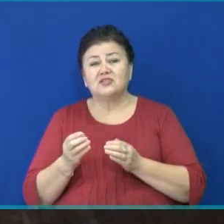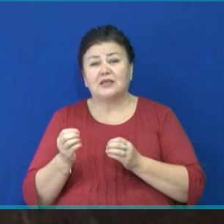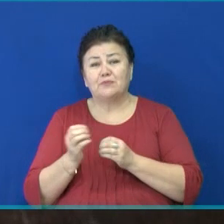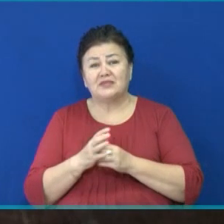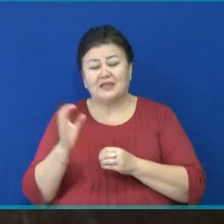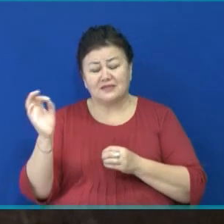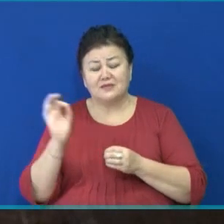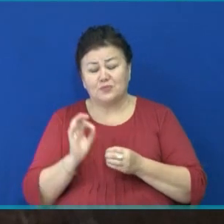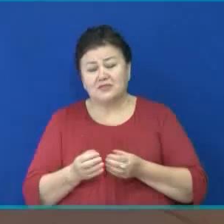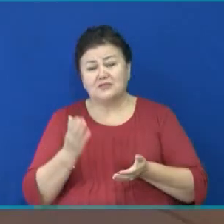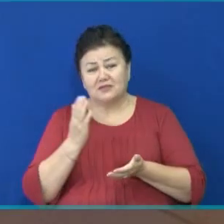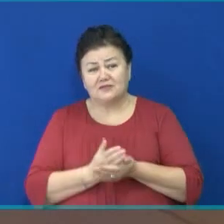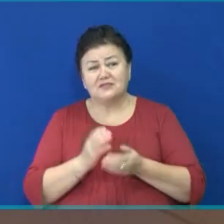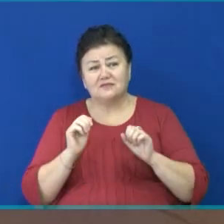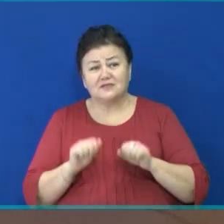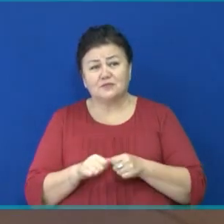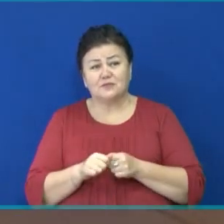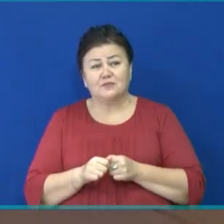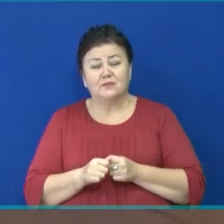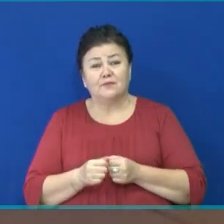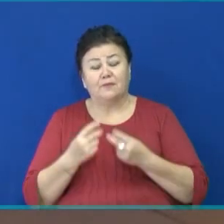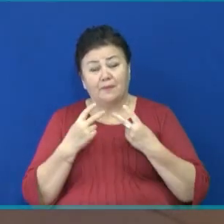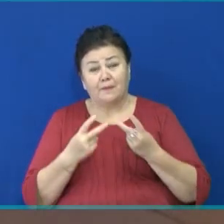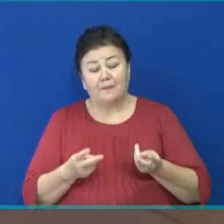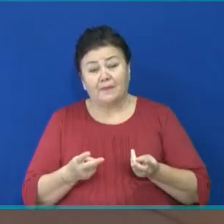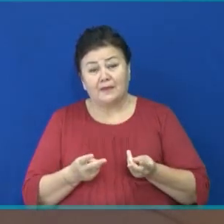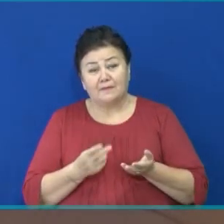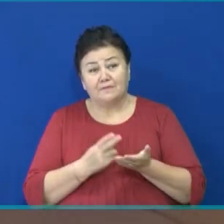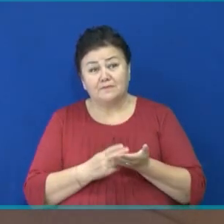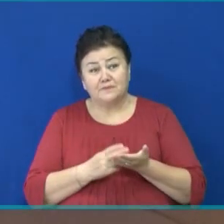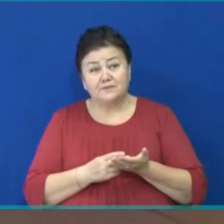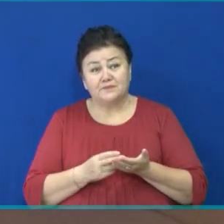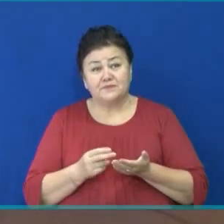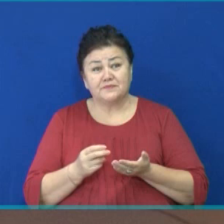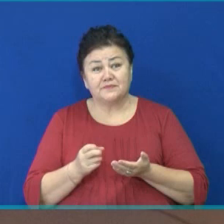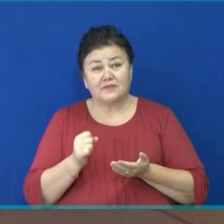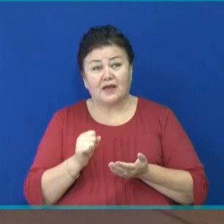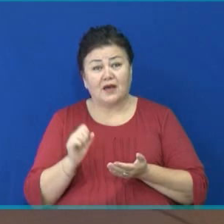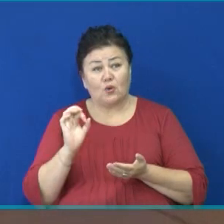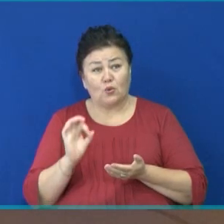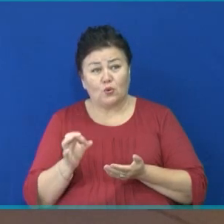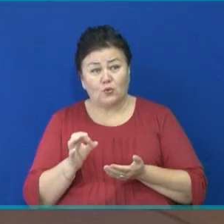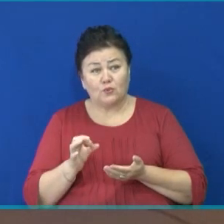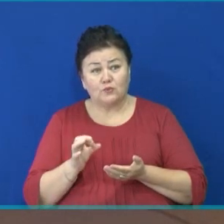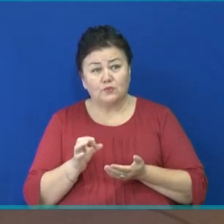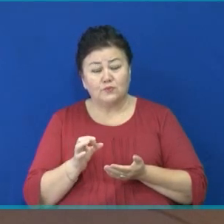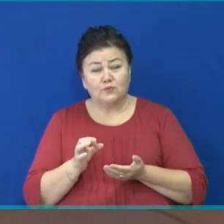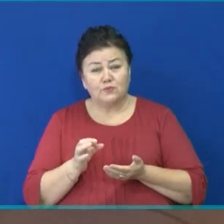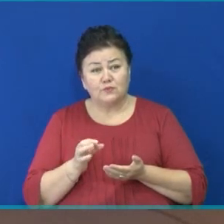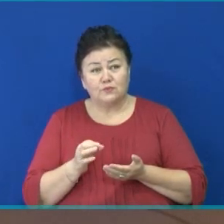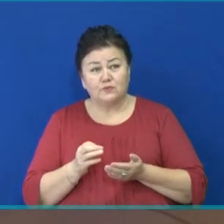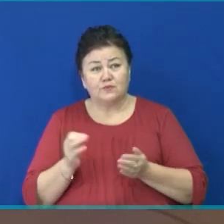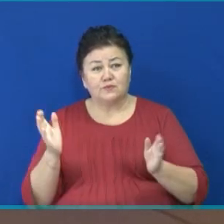қамтамасыз етуге мүмкіндік береді. Өтінімді қарау нәтижесі бойынша БЭСК акционерлік қоғамы Абай облысы бойынша